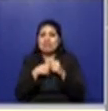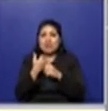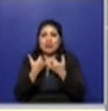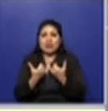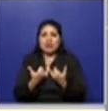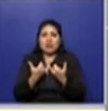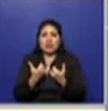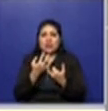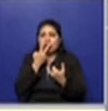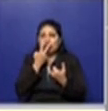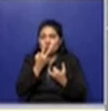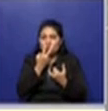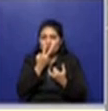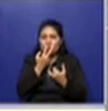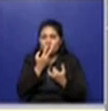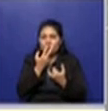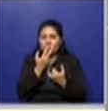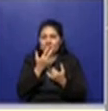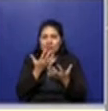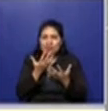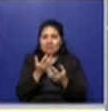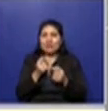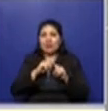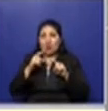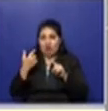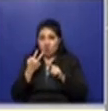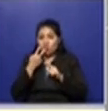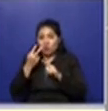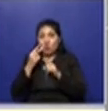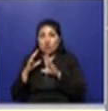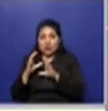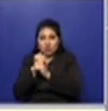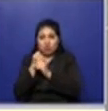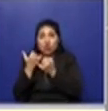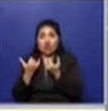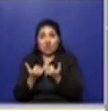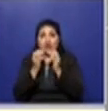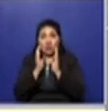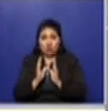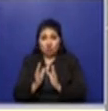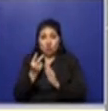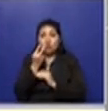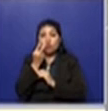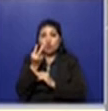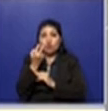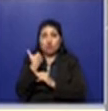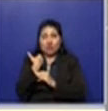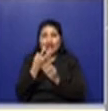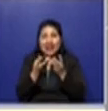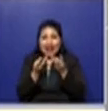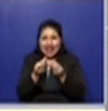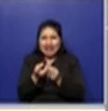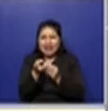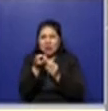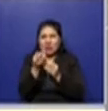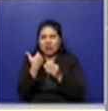ลสำเร็จนะครับแต่เมื่อเราไปดูแล้วเราก็ปรากฏว่าก็มีผู้ชมเพิ่มขึ้นนะครับแม้เล็กน้อยก็เป็นที่น่ายินดีอย่างยิ่ง